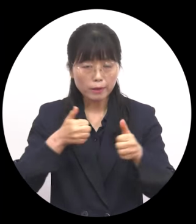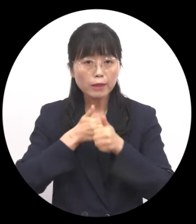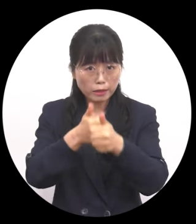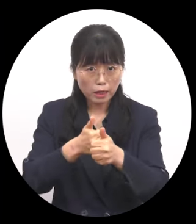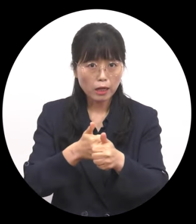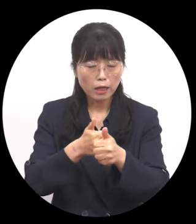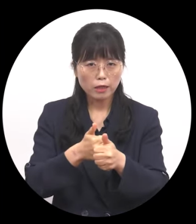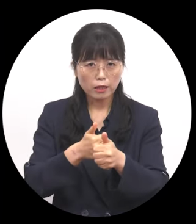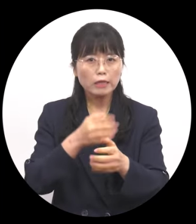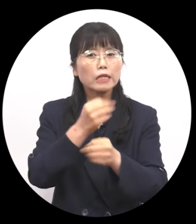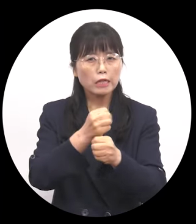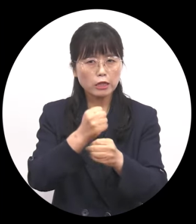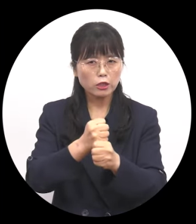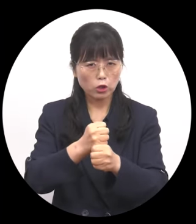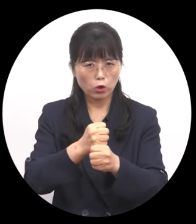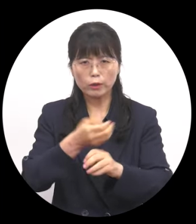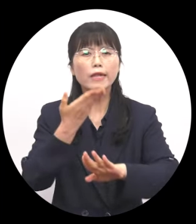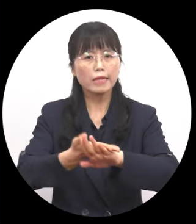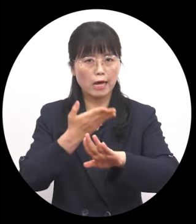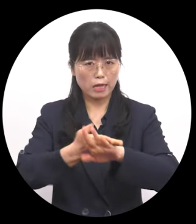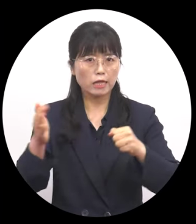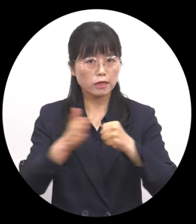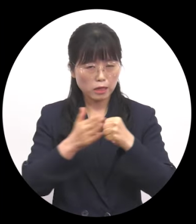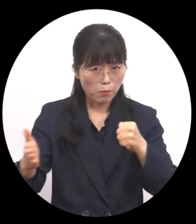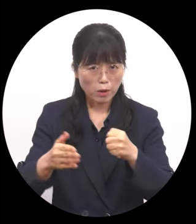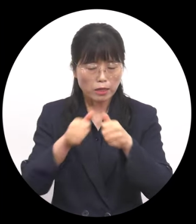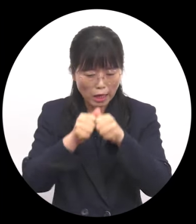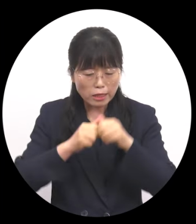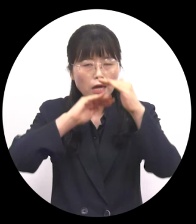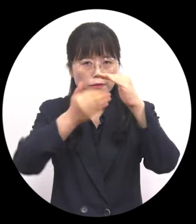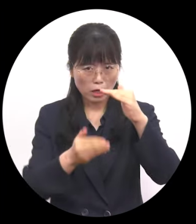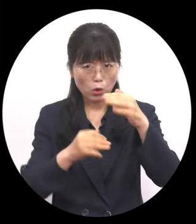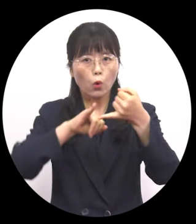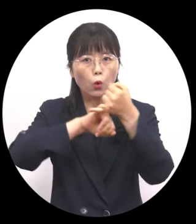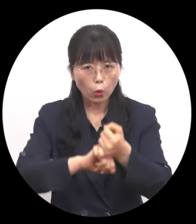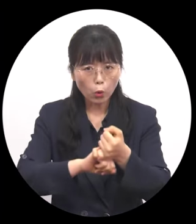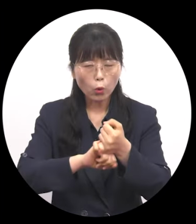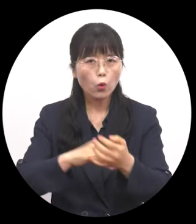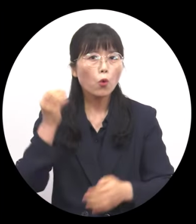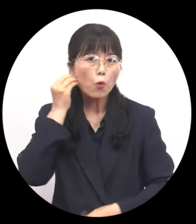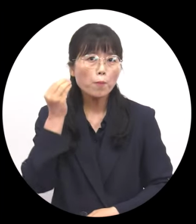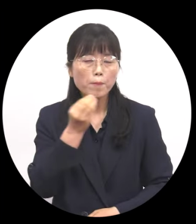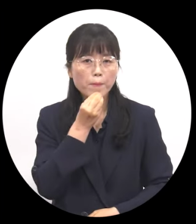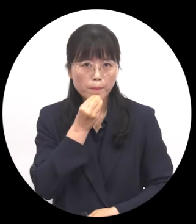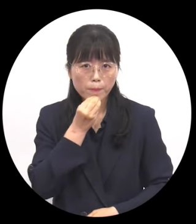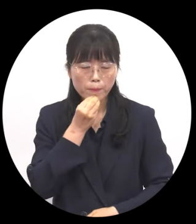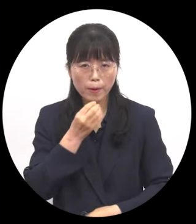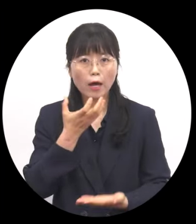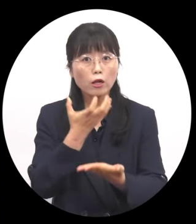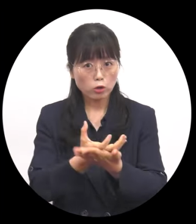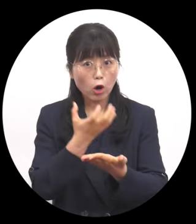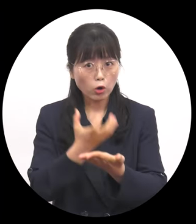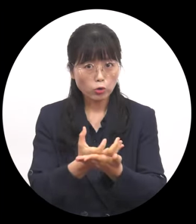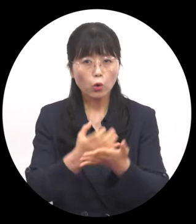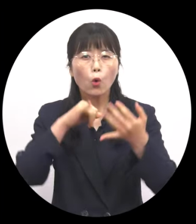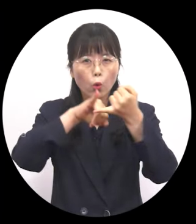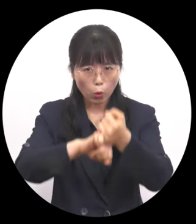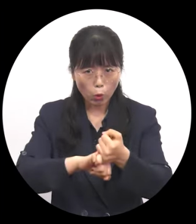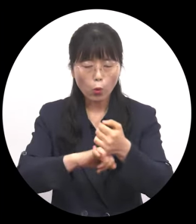따라서 전형 일정이 다르기 때문에 자세한 내용은 반드시 홈페이지에 탑재되어 있는 모집